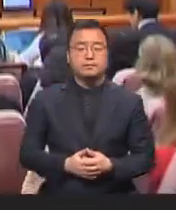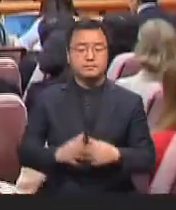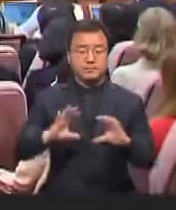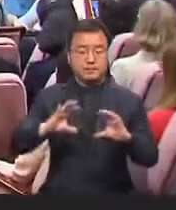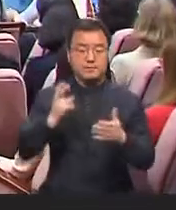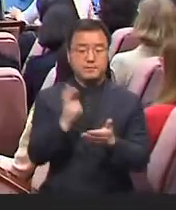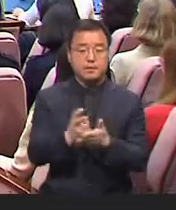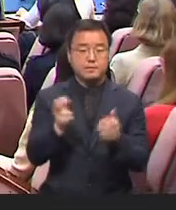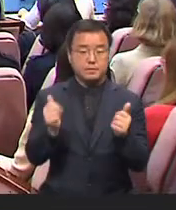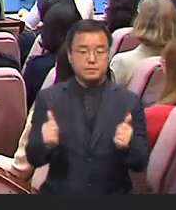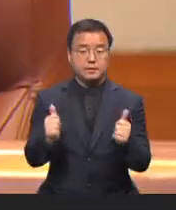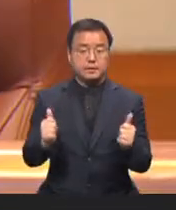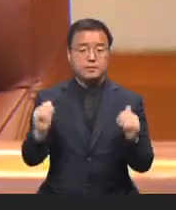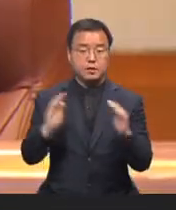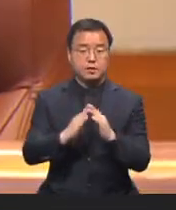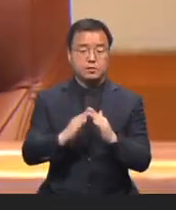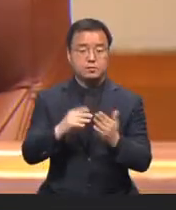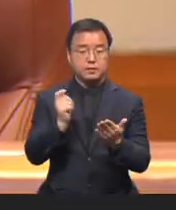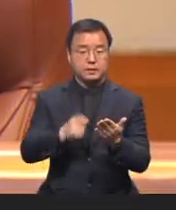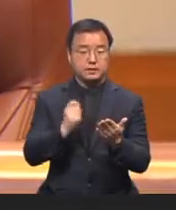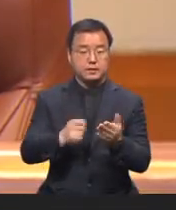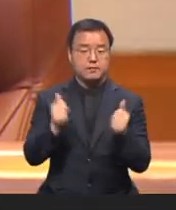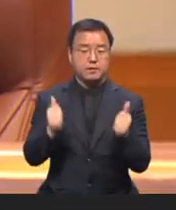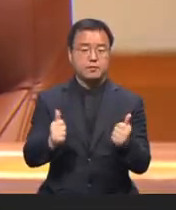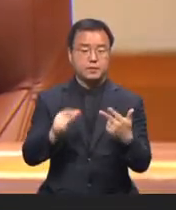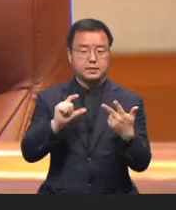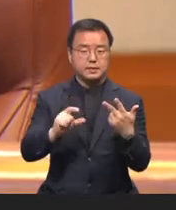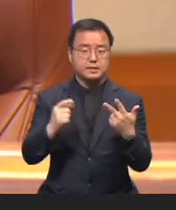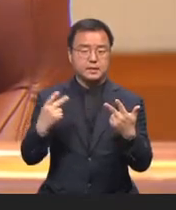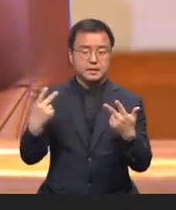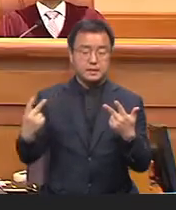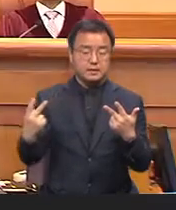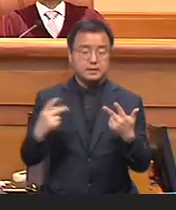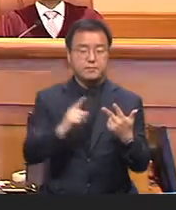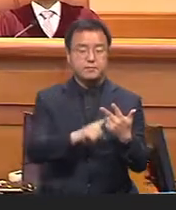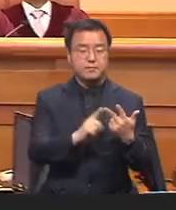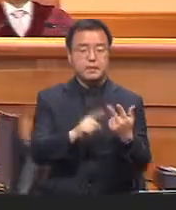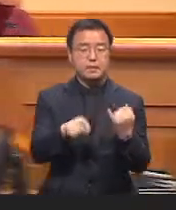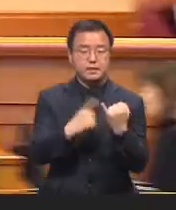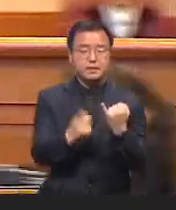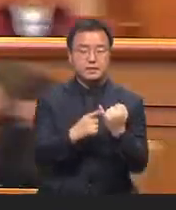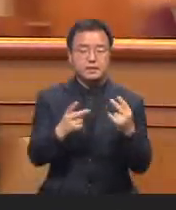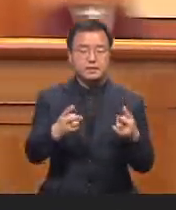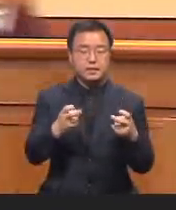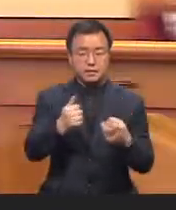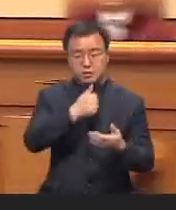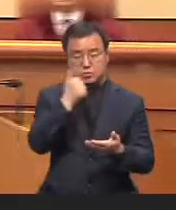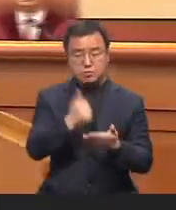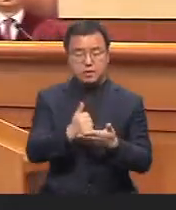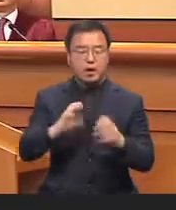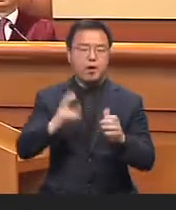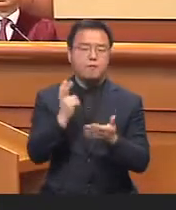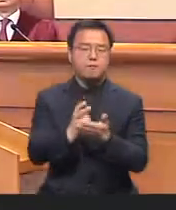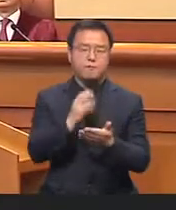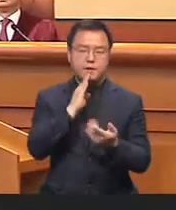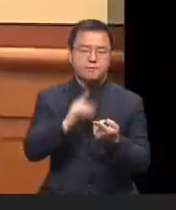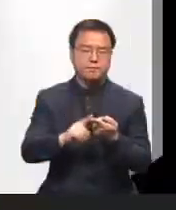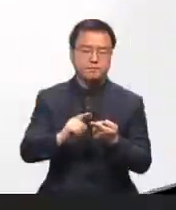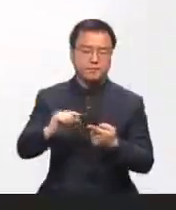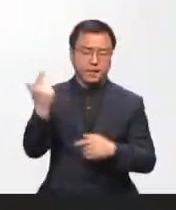헌법재판소는 재판관 7대 2의 의견으로 낙태 최가 헌법에 어긋난다고 결정했습니다